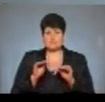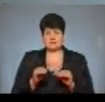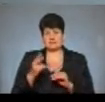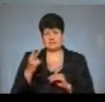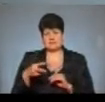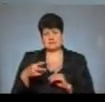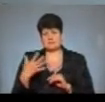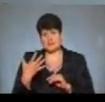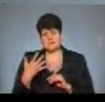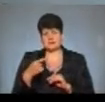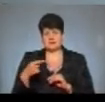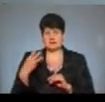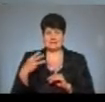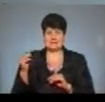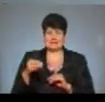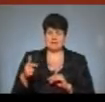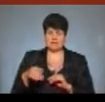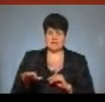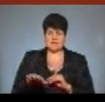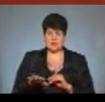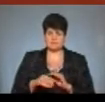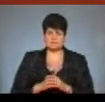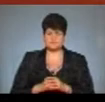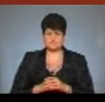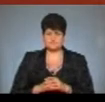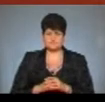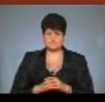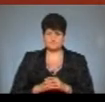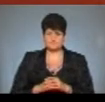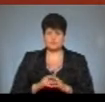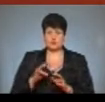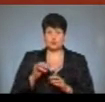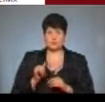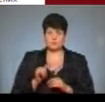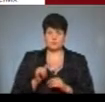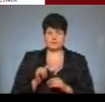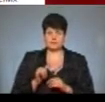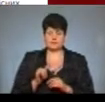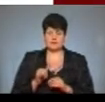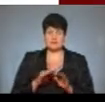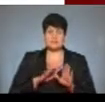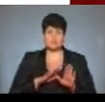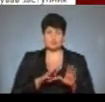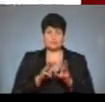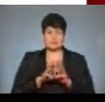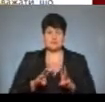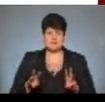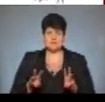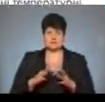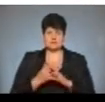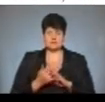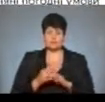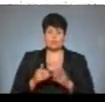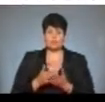межах 25-30 тисяч гектарів до прогнозованих площ. Ну, власне, заступник міністра аграрної політики та